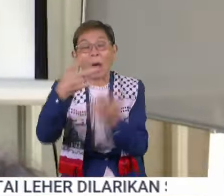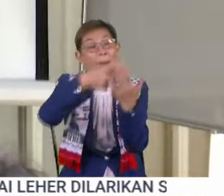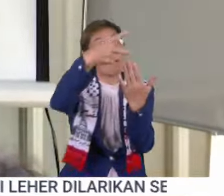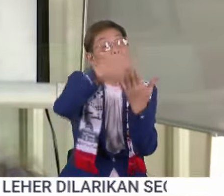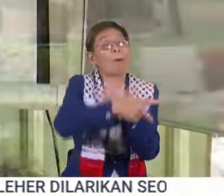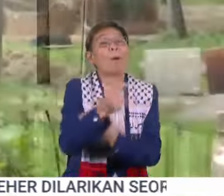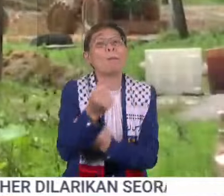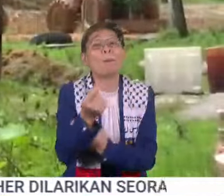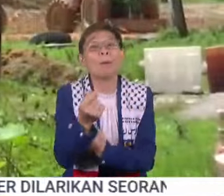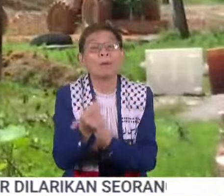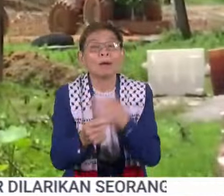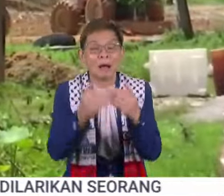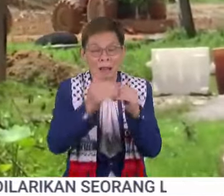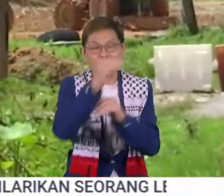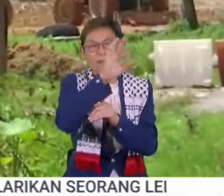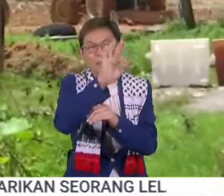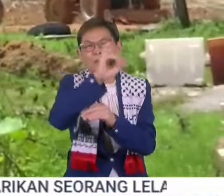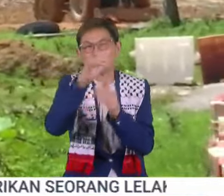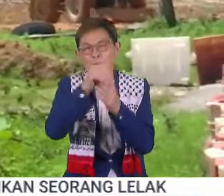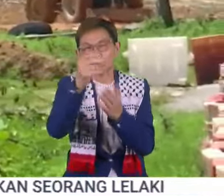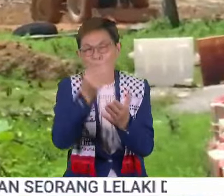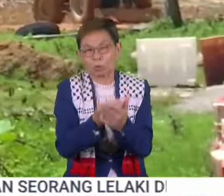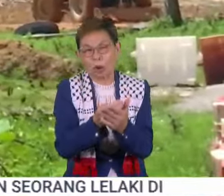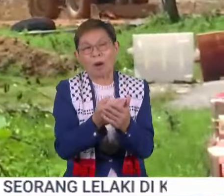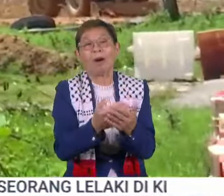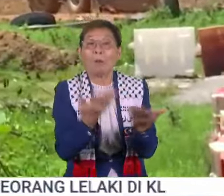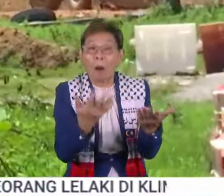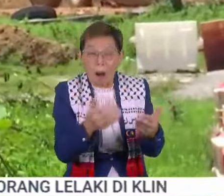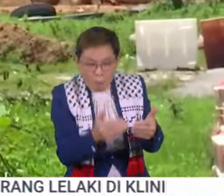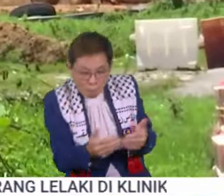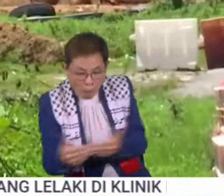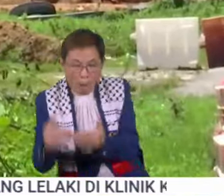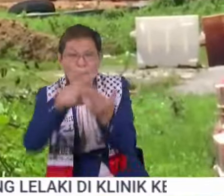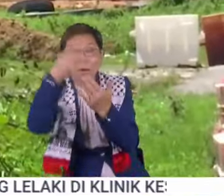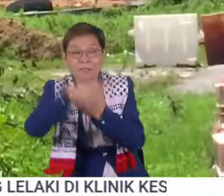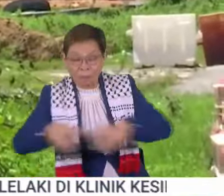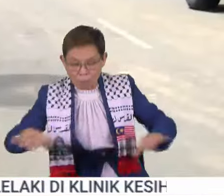Projek dengan kos lebih RM9 juta itu kesinambungan projek